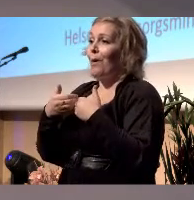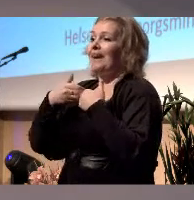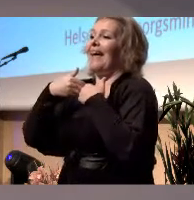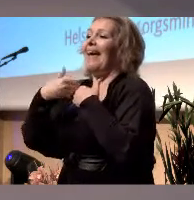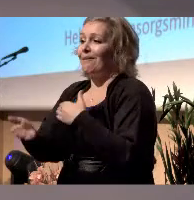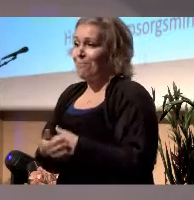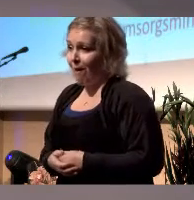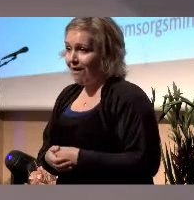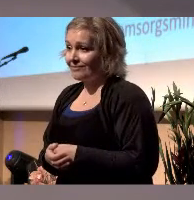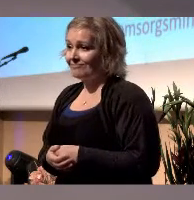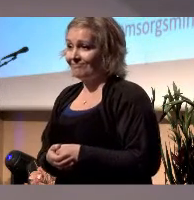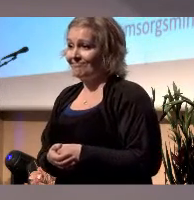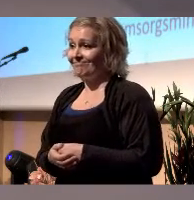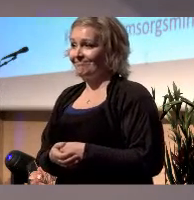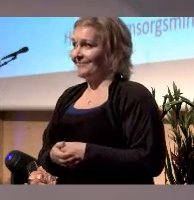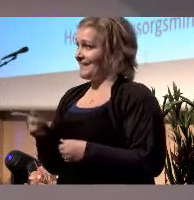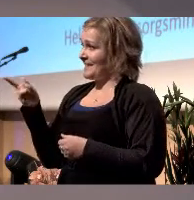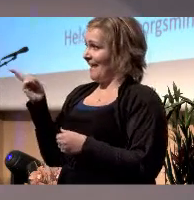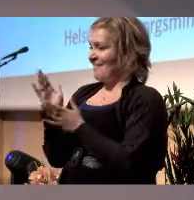etterpå.